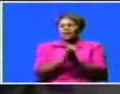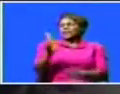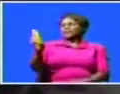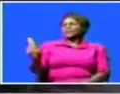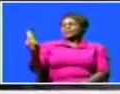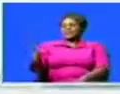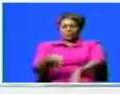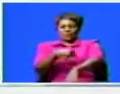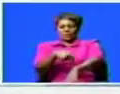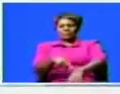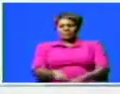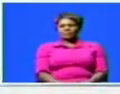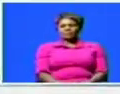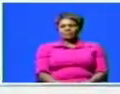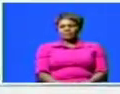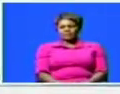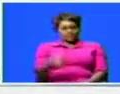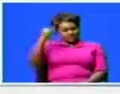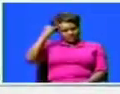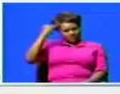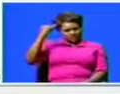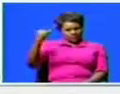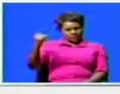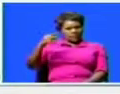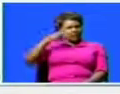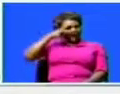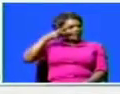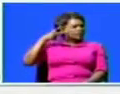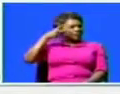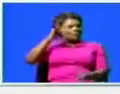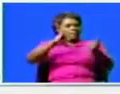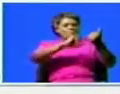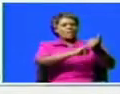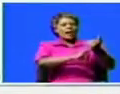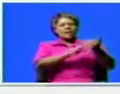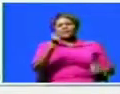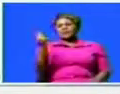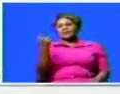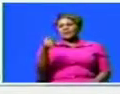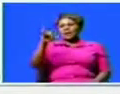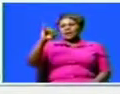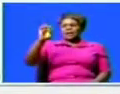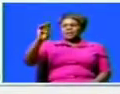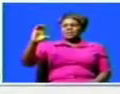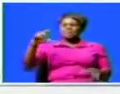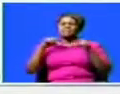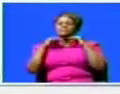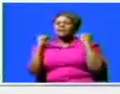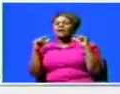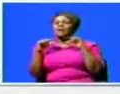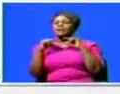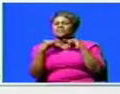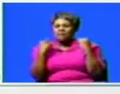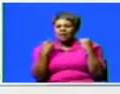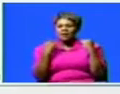Muigai Kenyatta. Imagine Al-Shabaab wakifanya ndoa na Kenya. IEBC kwa ndio pastors,